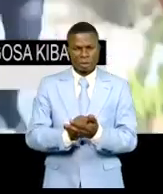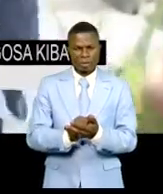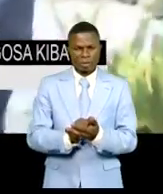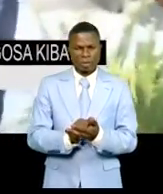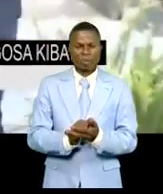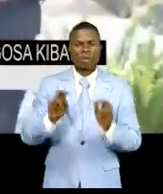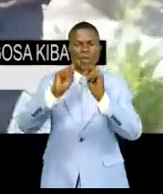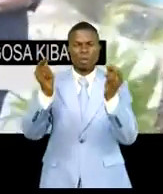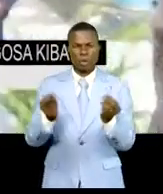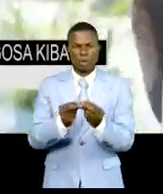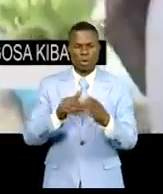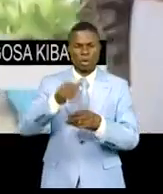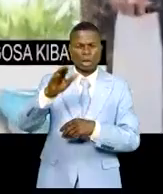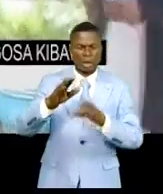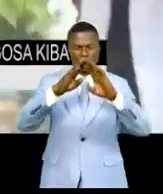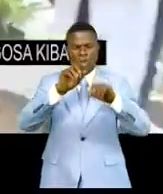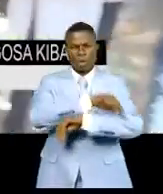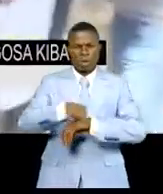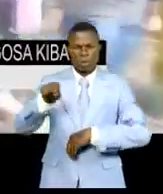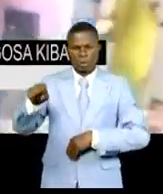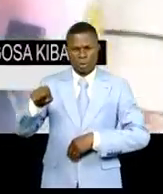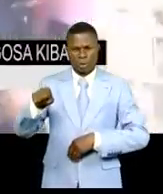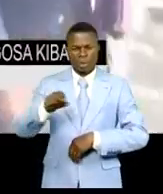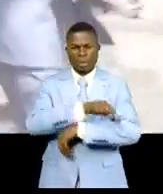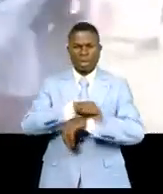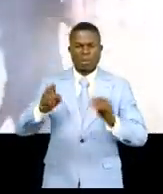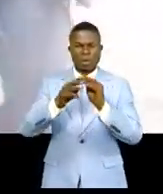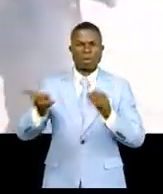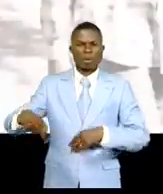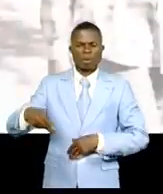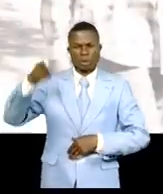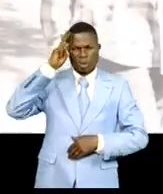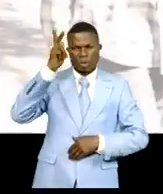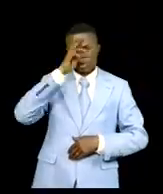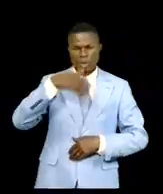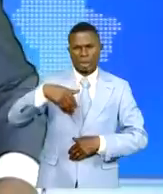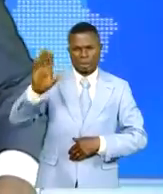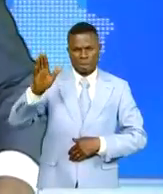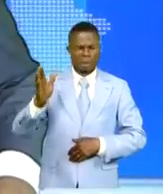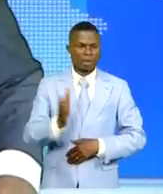forte délégation a quitté le bâtiment du 30 juin, siège de l'Assemblée provinciale du Haut-Katanga.